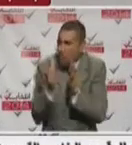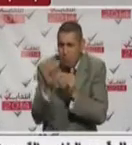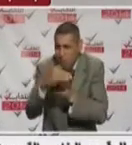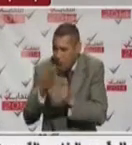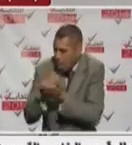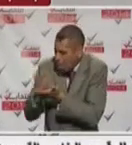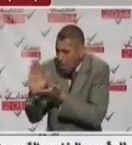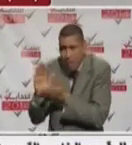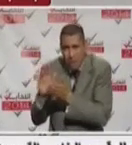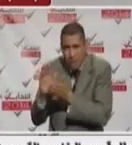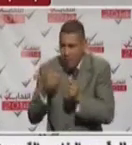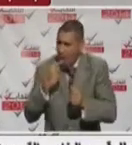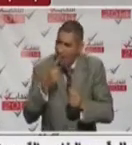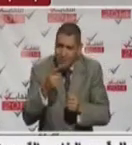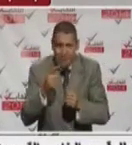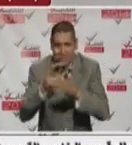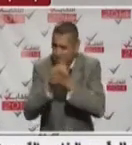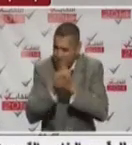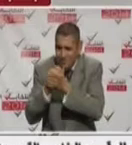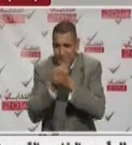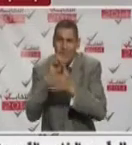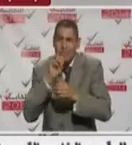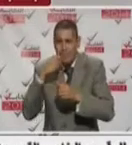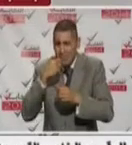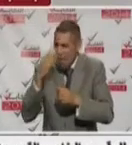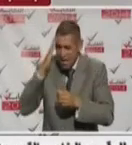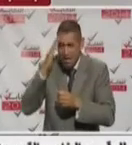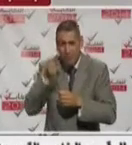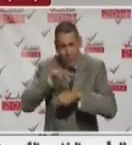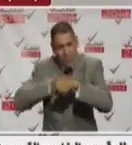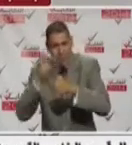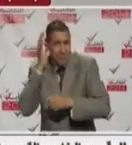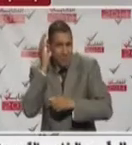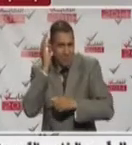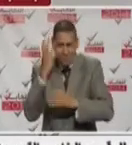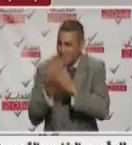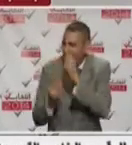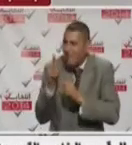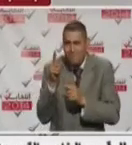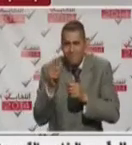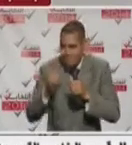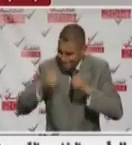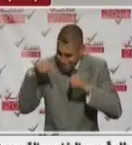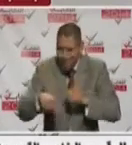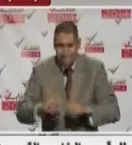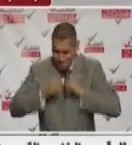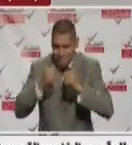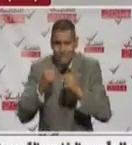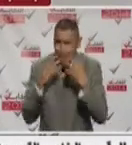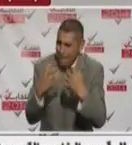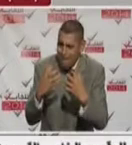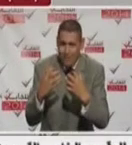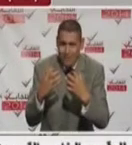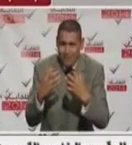إنتاج. ولذلك نقول أهالينا وأحبابنا كنا نعرف أن جهتنا ما ينقصها حتى شيء، كان الإرادة الفعلية